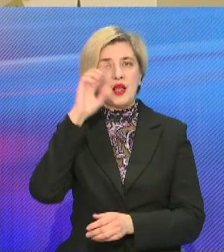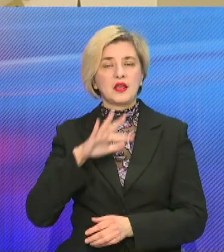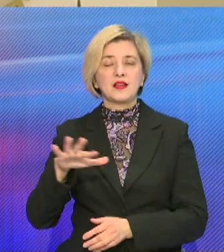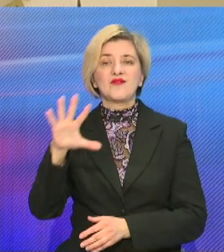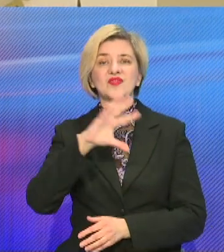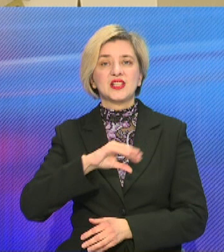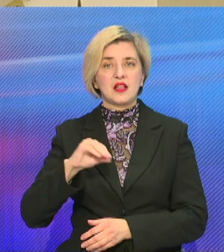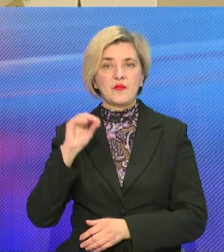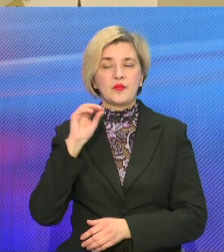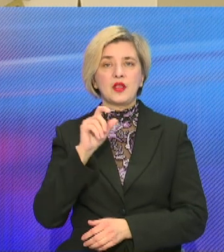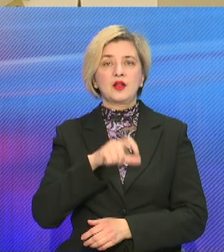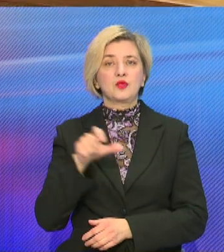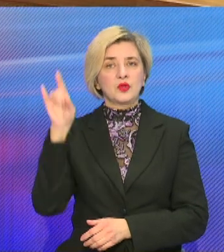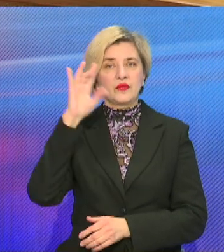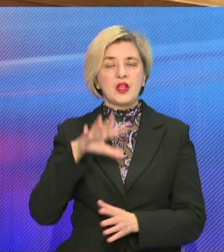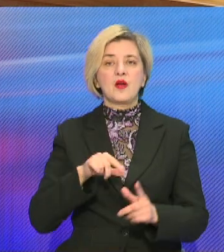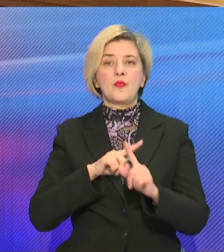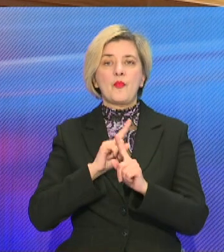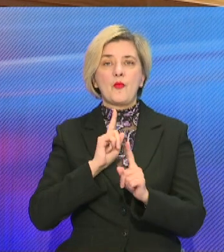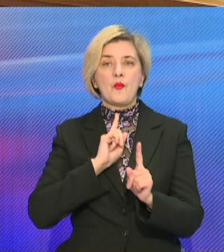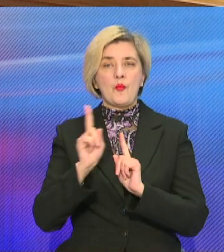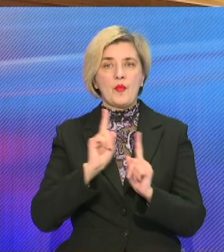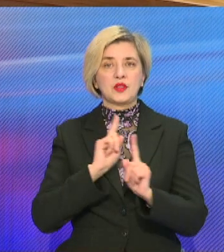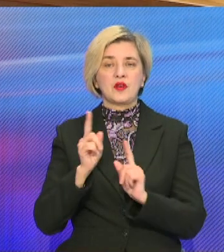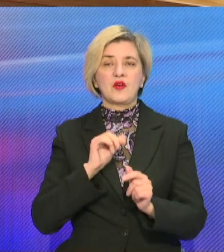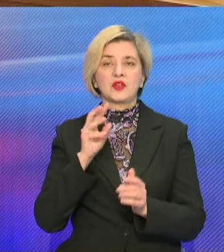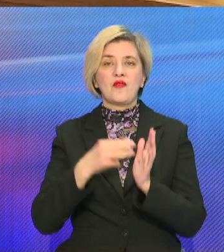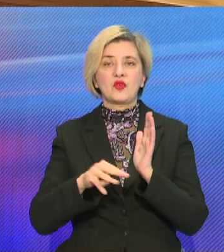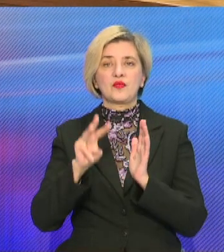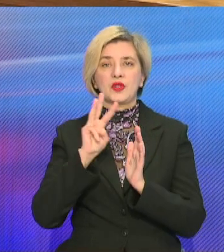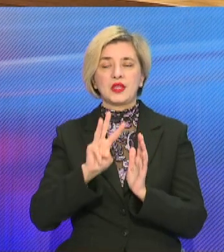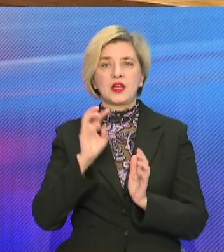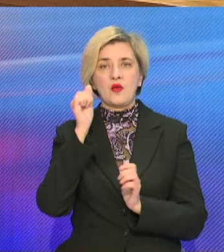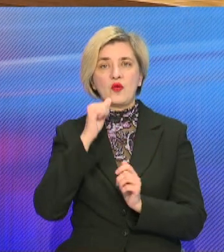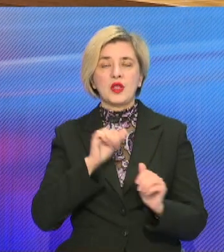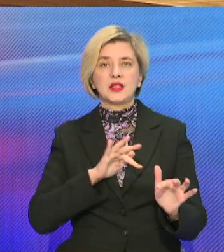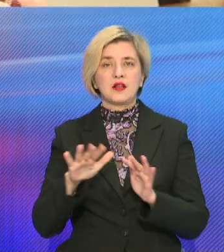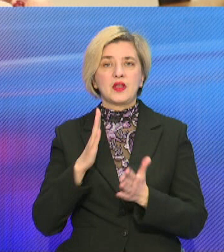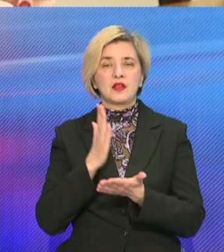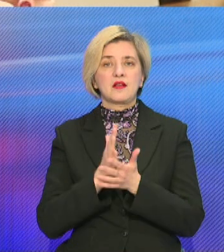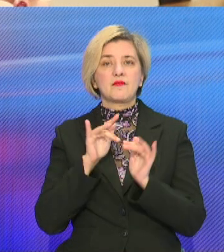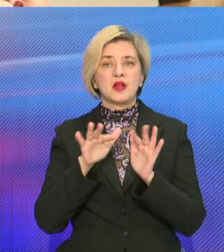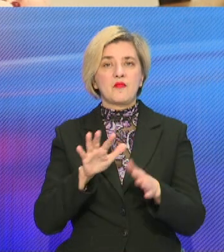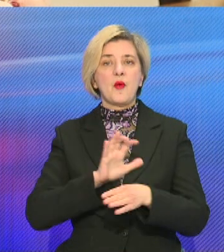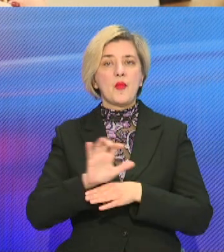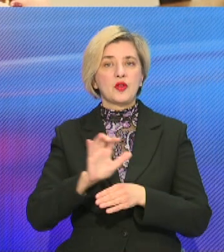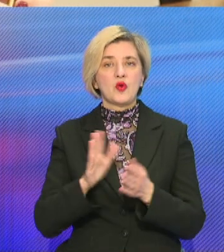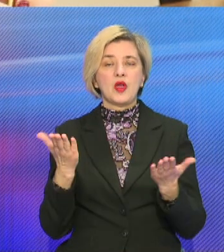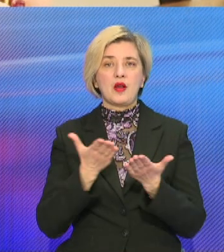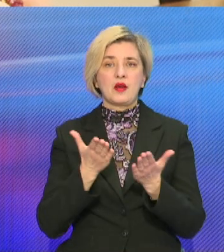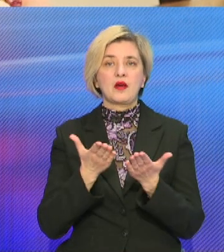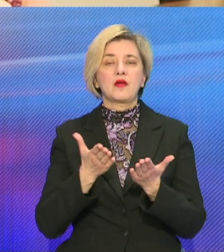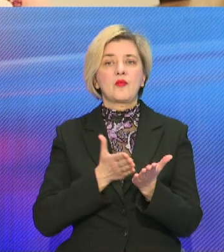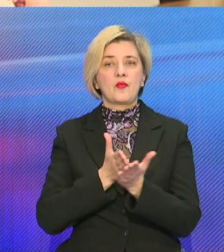Посідження президиума за 83-ті роки діяльності ведучої ВНУ регіону стало мероприємством традиційним, як і його мета.